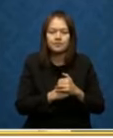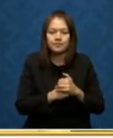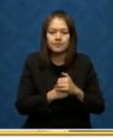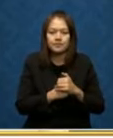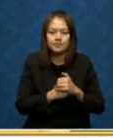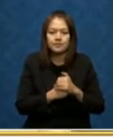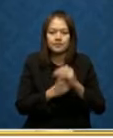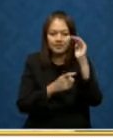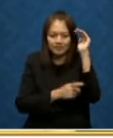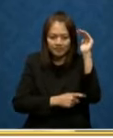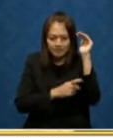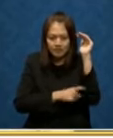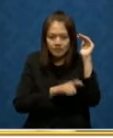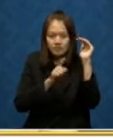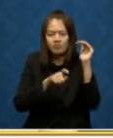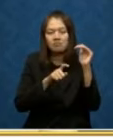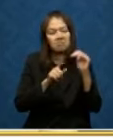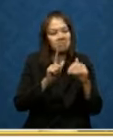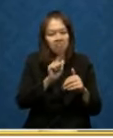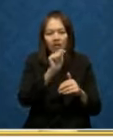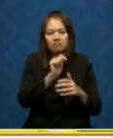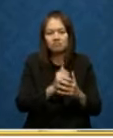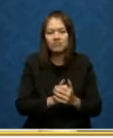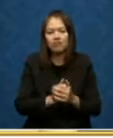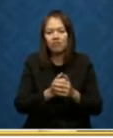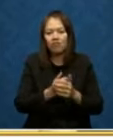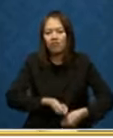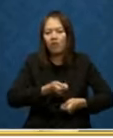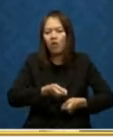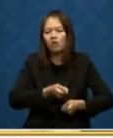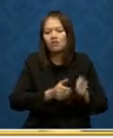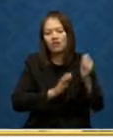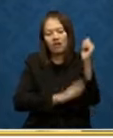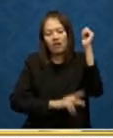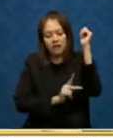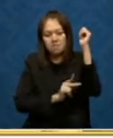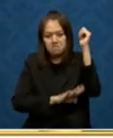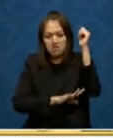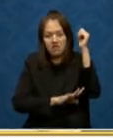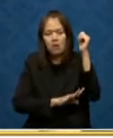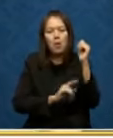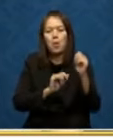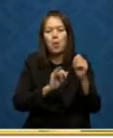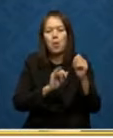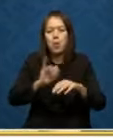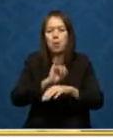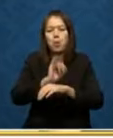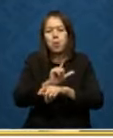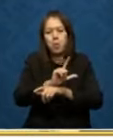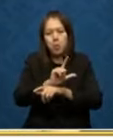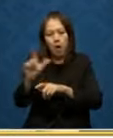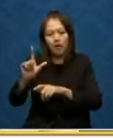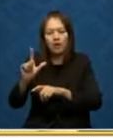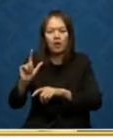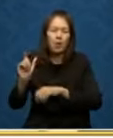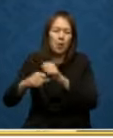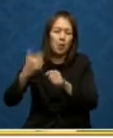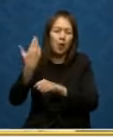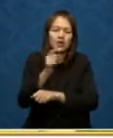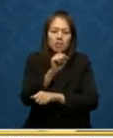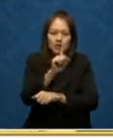ยางพาราเนี่ยเป็นพืชหลักและเป็นพืชเกษตรกรในจังหวัดกระบี่มียางพาราเป็นล้านไร่นะครับในอดีตมีถึงล้าน